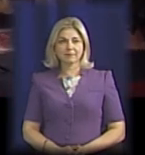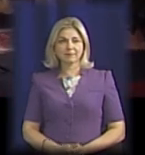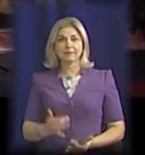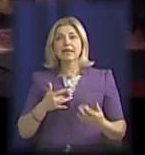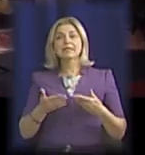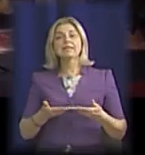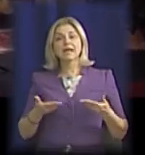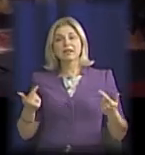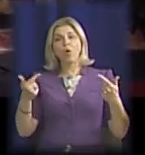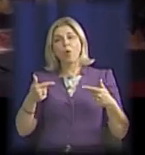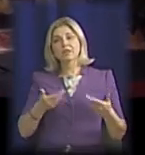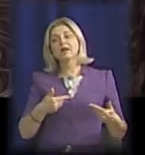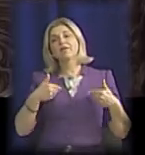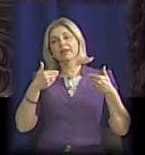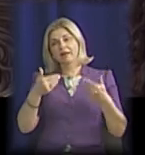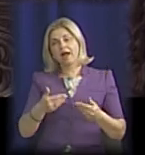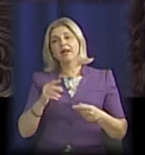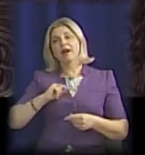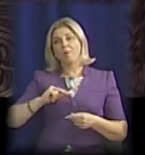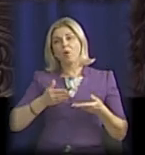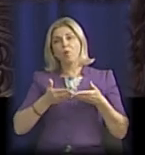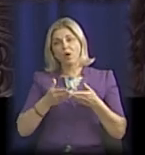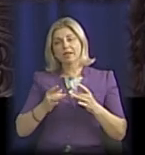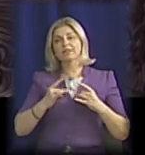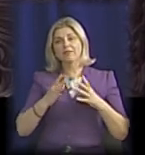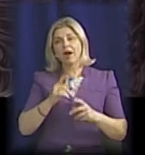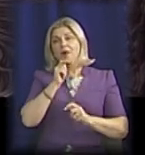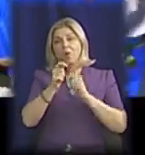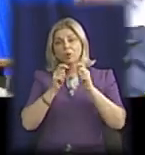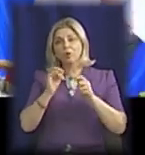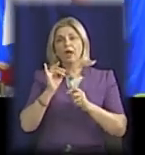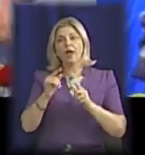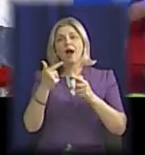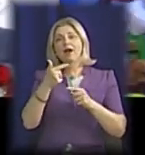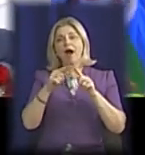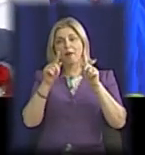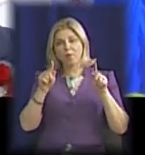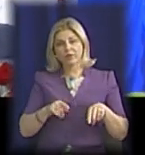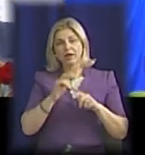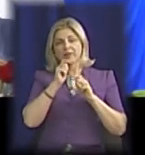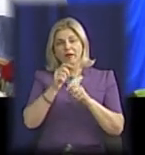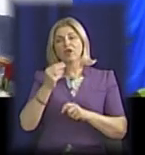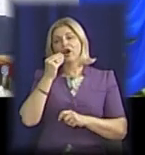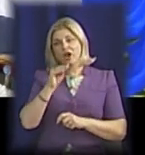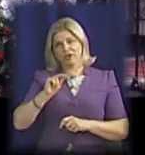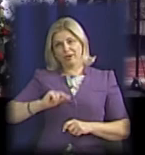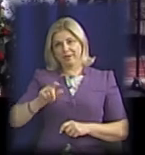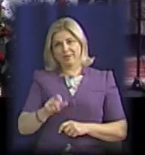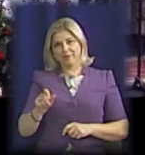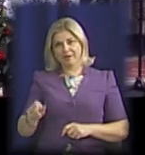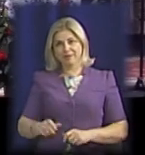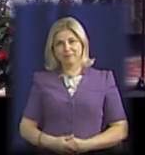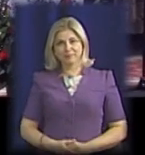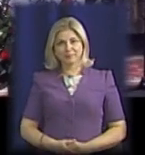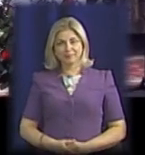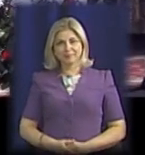Сцени гості вітали працівників порту зі святом, дарували подарунки та відзначали грамотами і нагородами найкращих працівників.